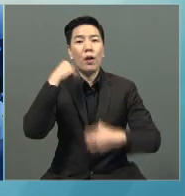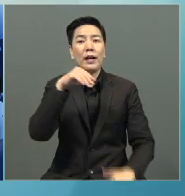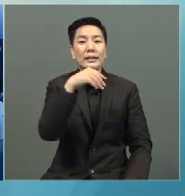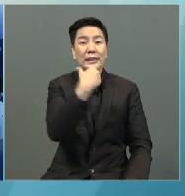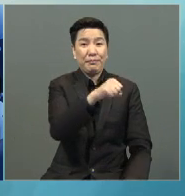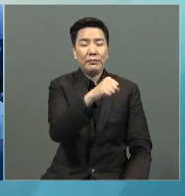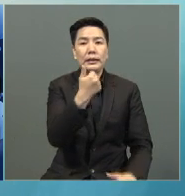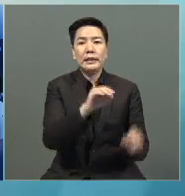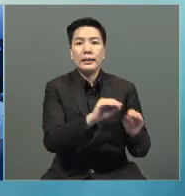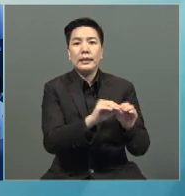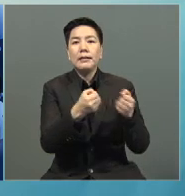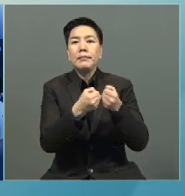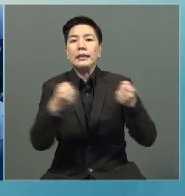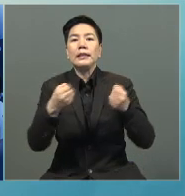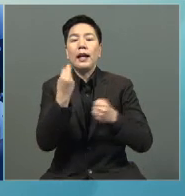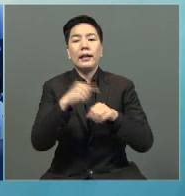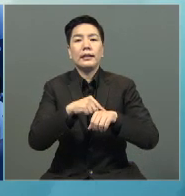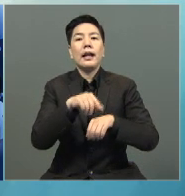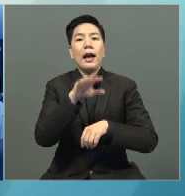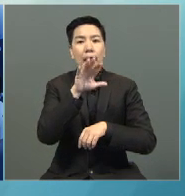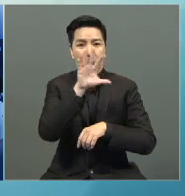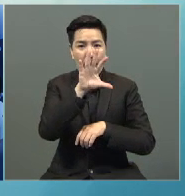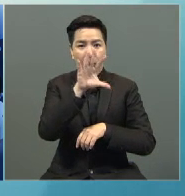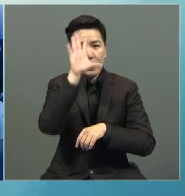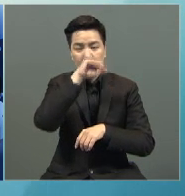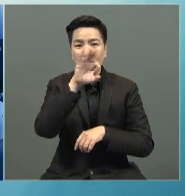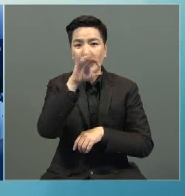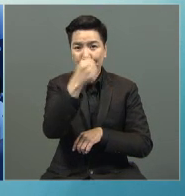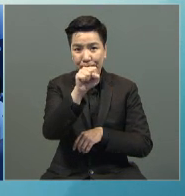4ทุ่มเป็น 11:00นครับ 11:00น 4:00